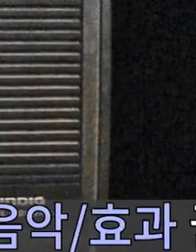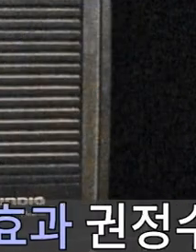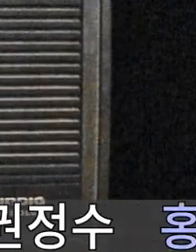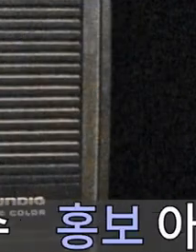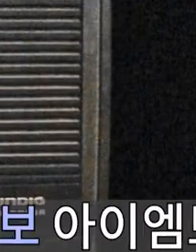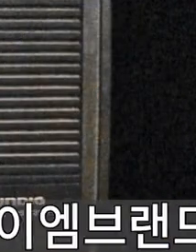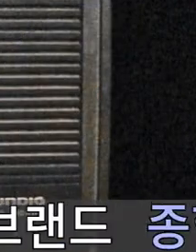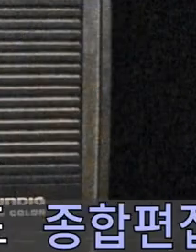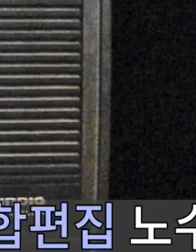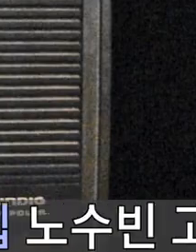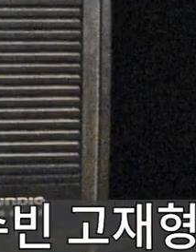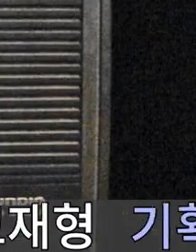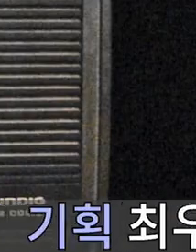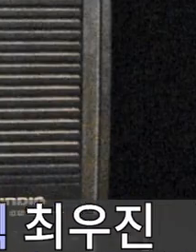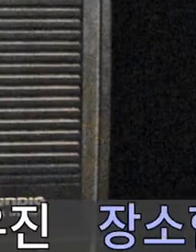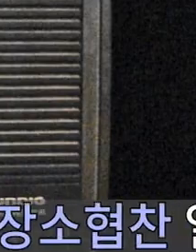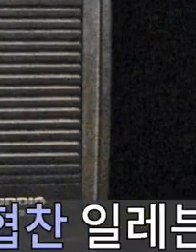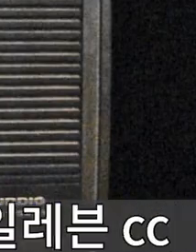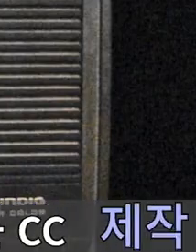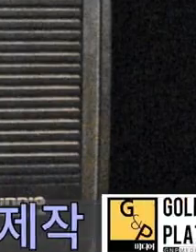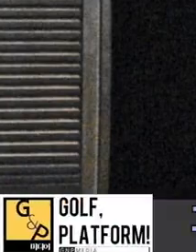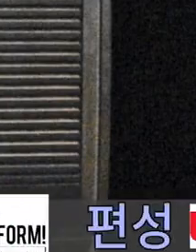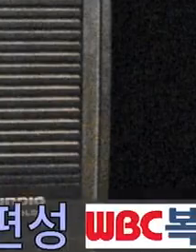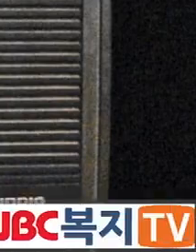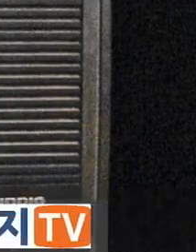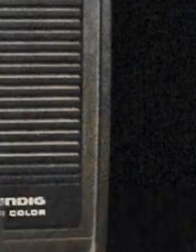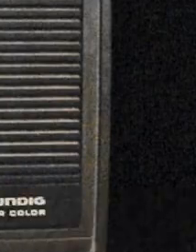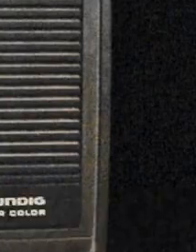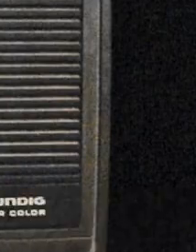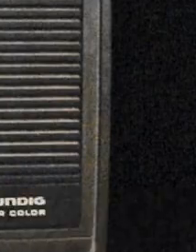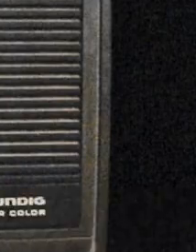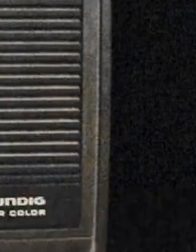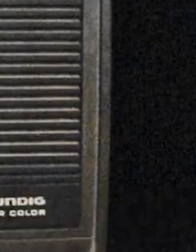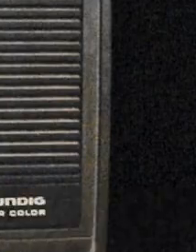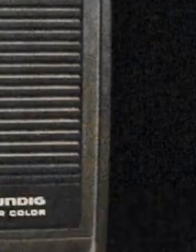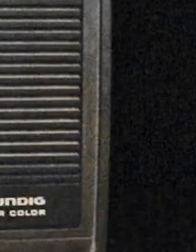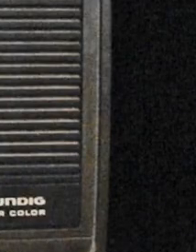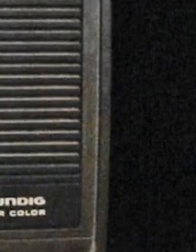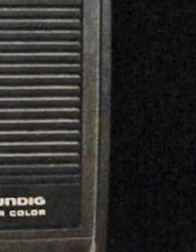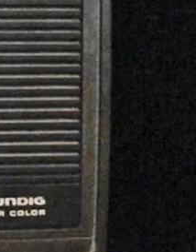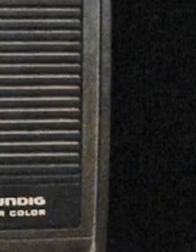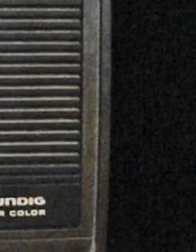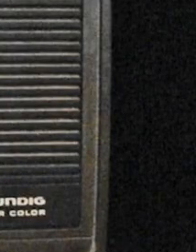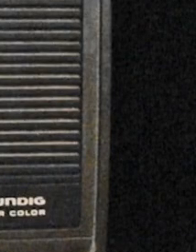안 된다! 연아, 진짜 열심히 나와.